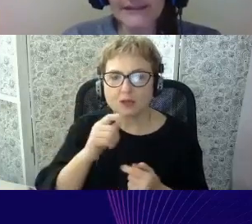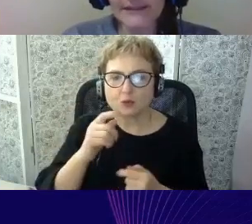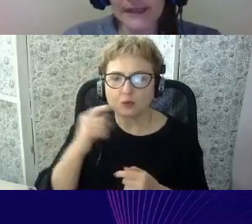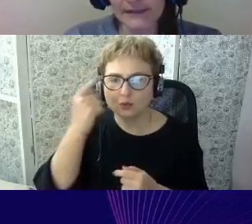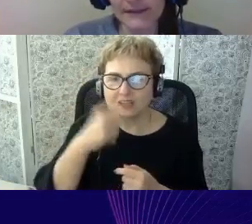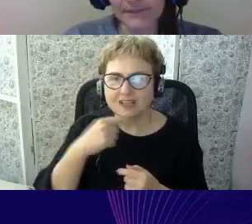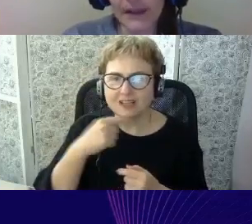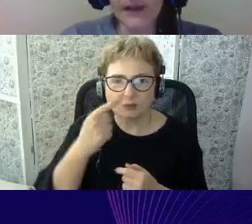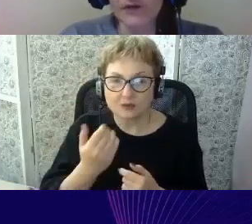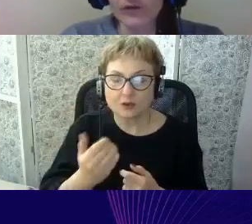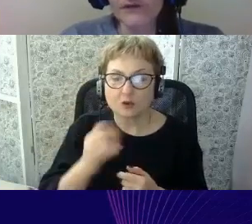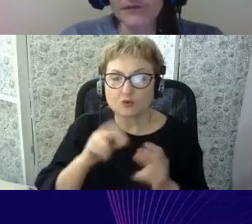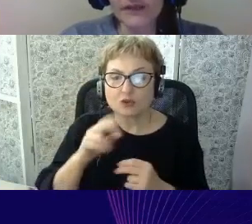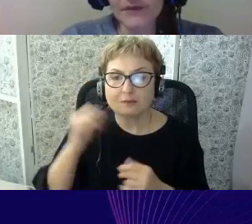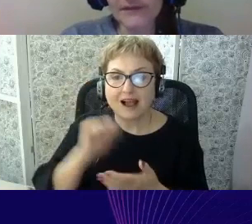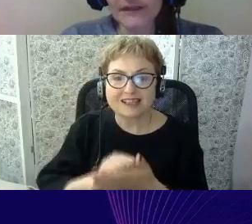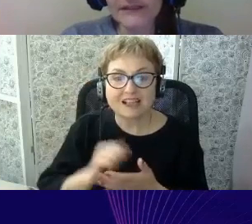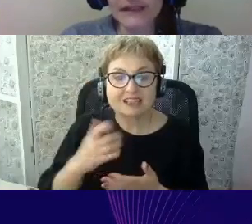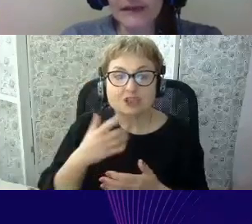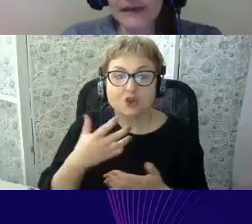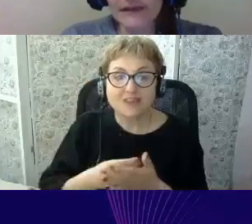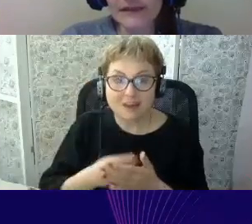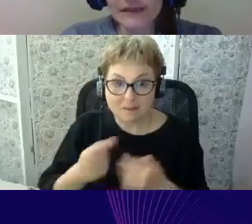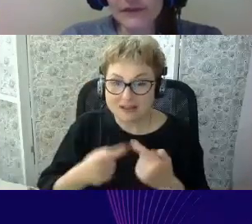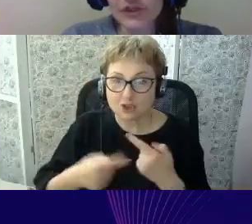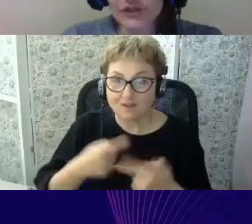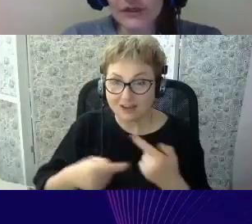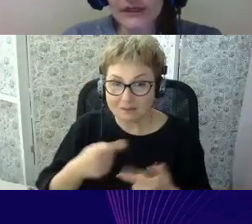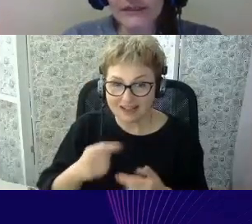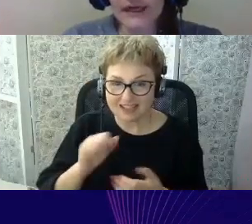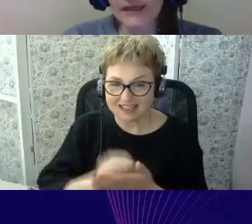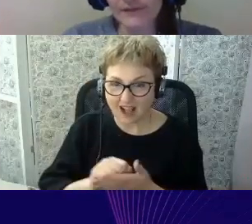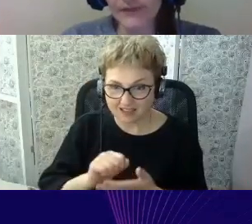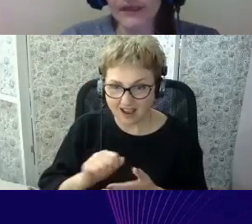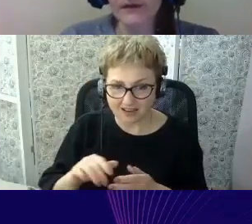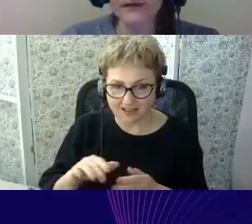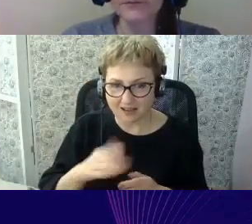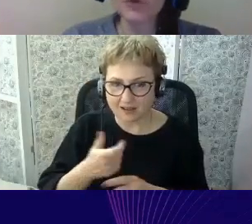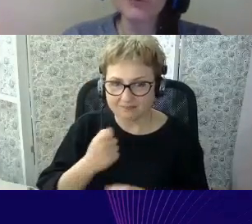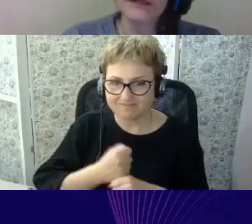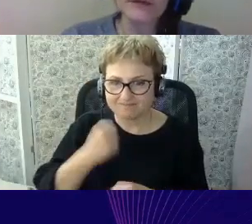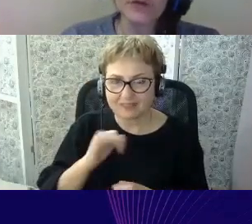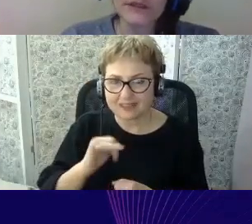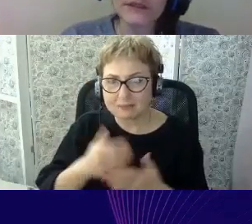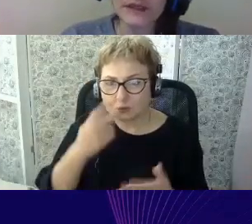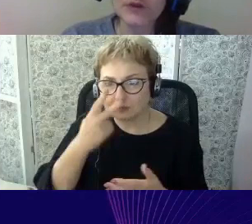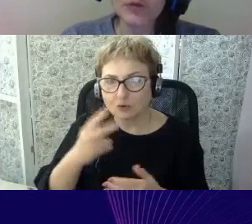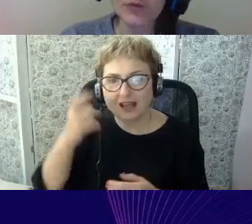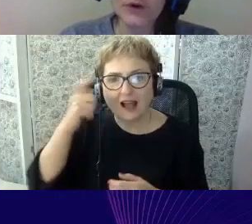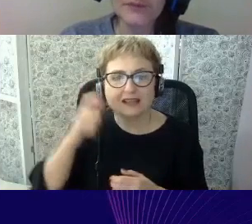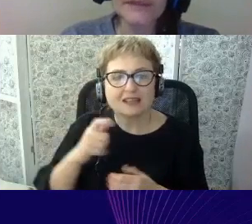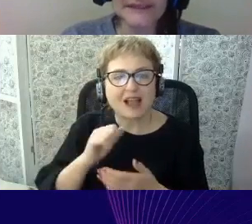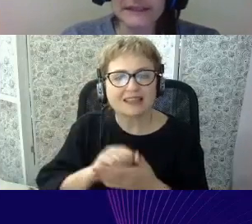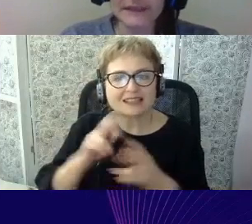по аттестации. Но современные образовательные стандарты достаточно строги и предусматривают